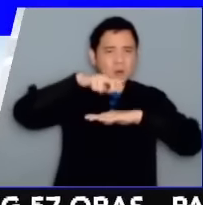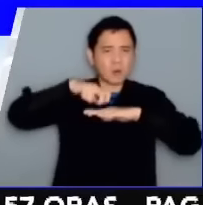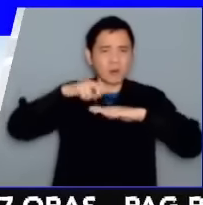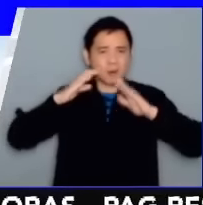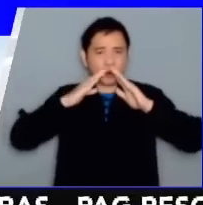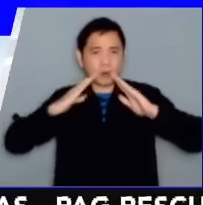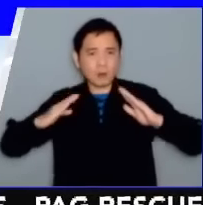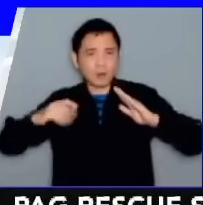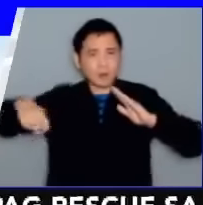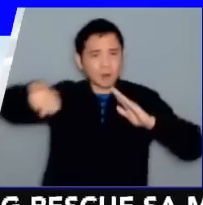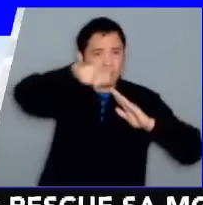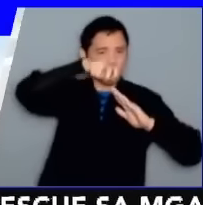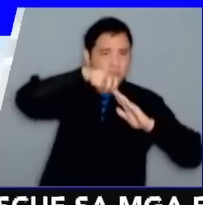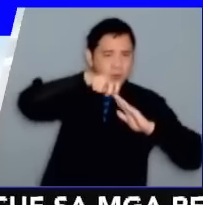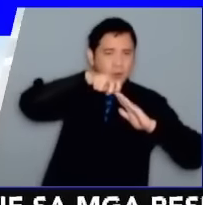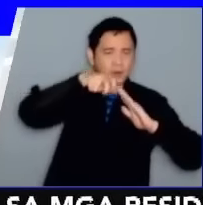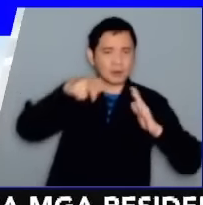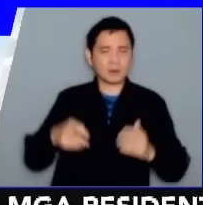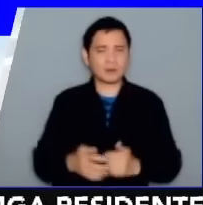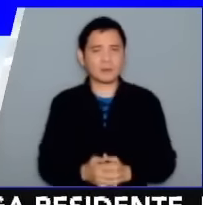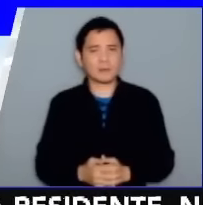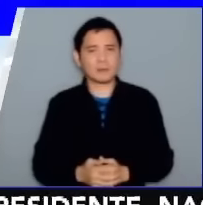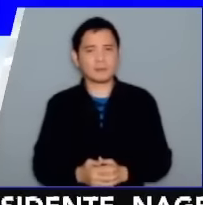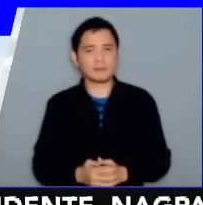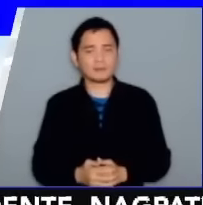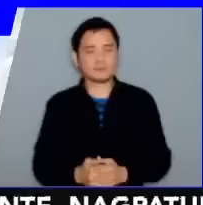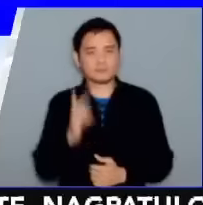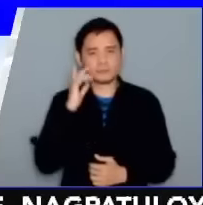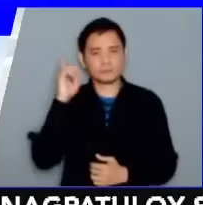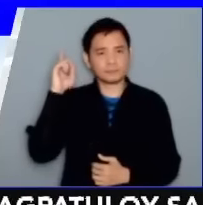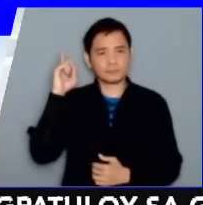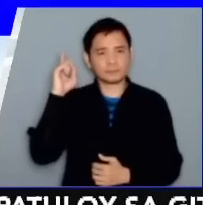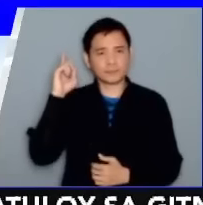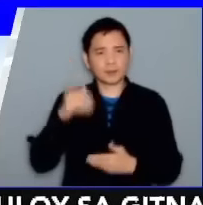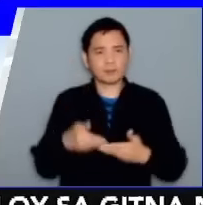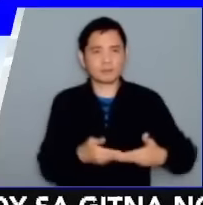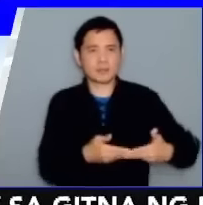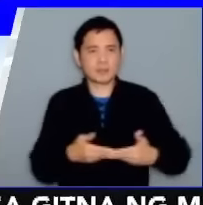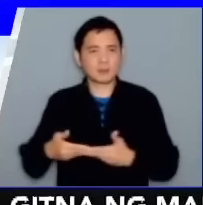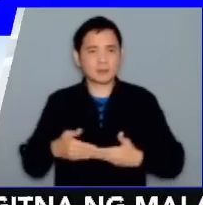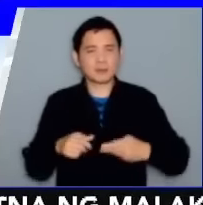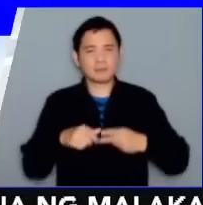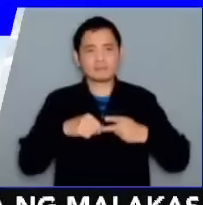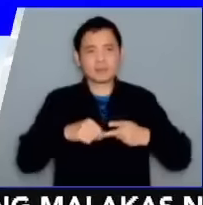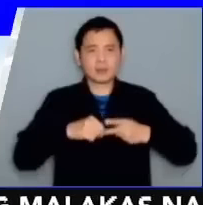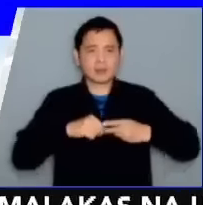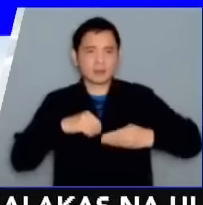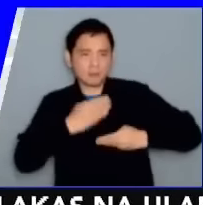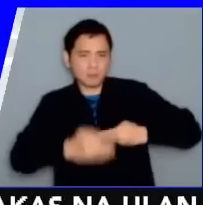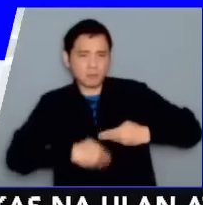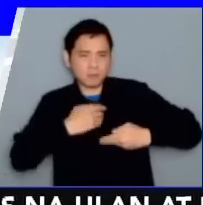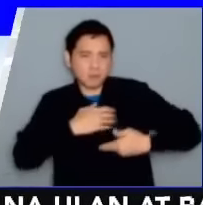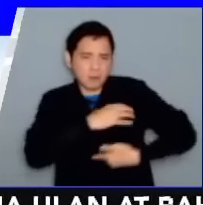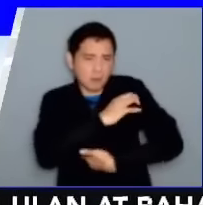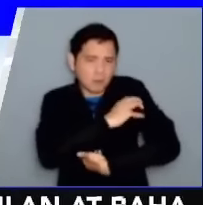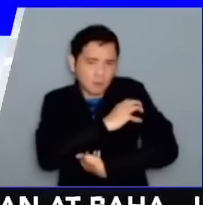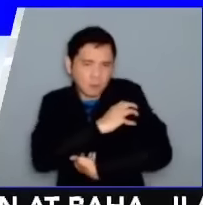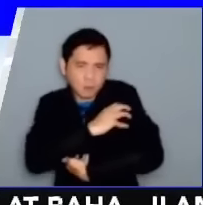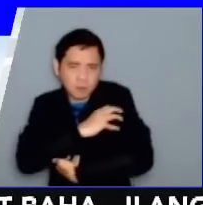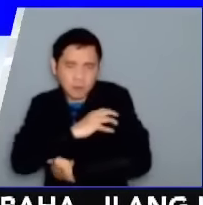namam ang sanggul ngang ito binalutan ng plastic at isinasakay sa Rescue boat habang umuulan di raw alam ng mga apektadong